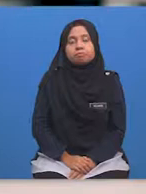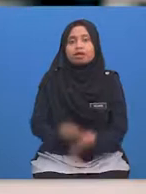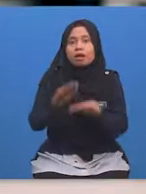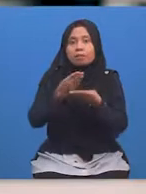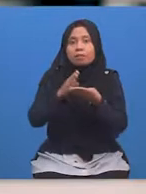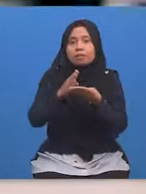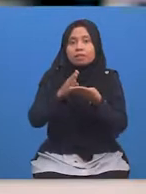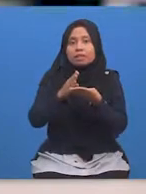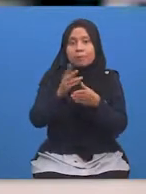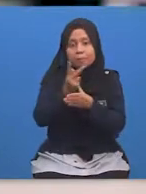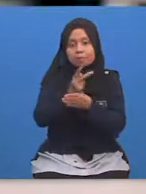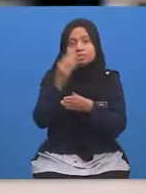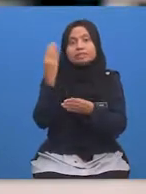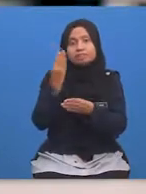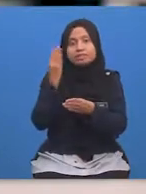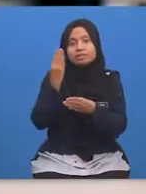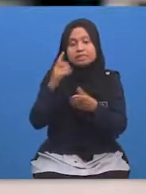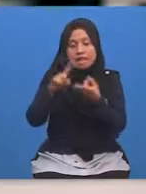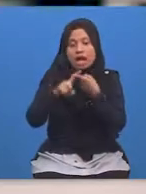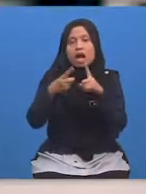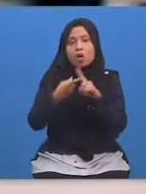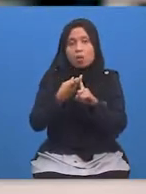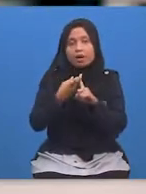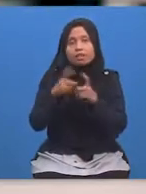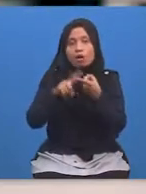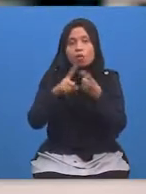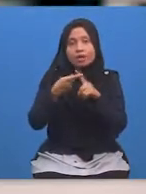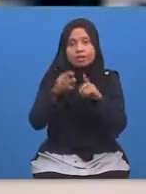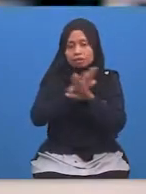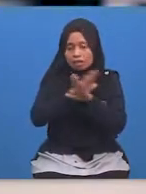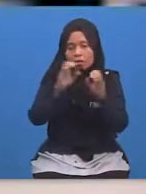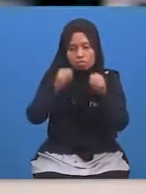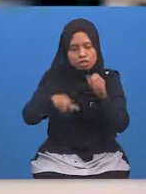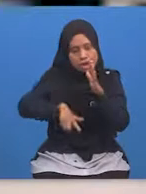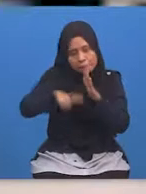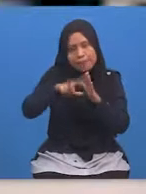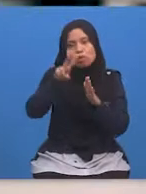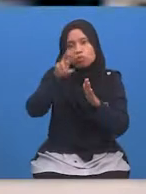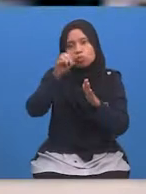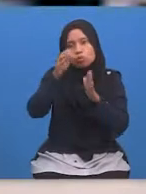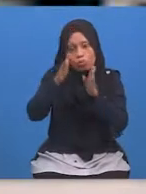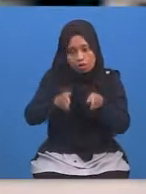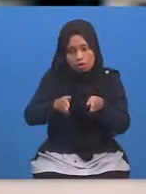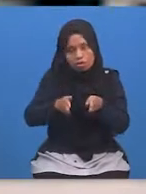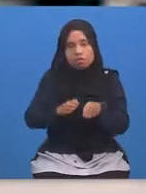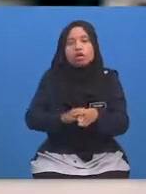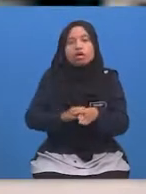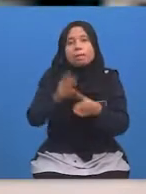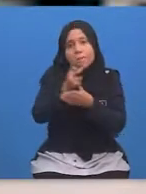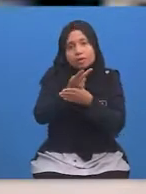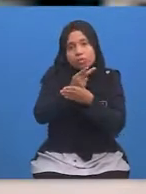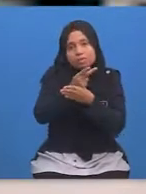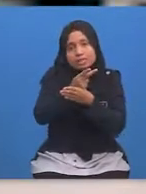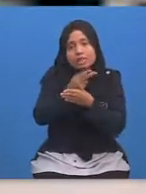Bagi perkongsian biasa, rakan kongsi tidak melebihi 20 orang. Manakala